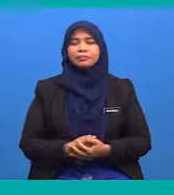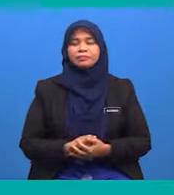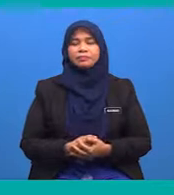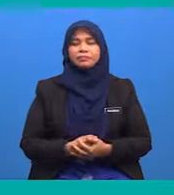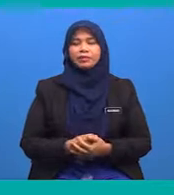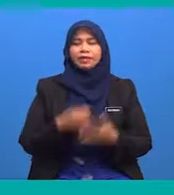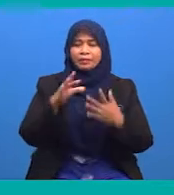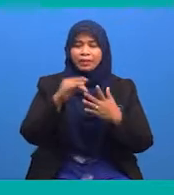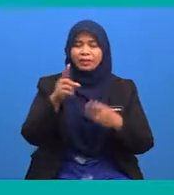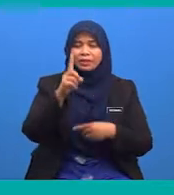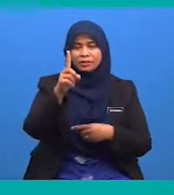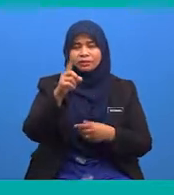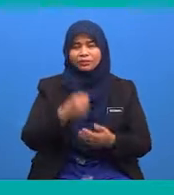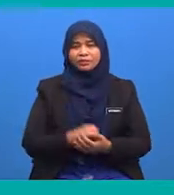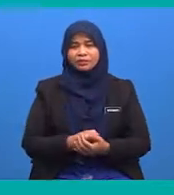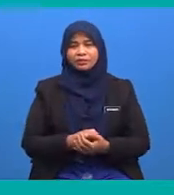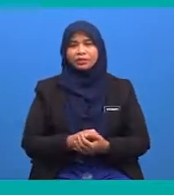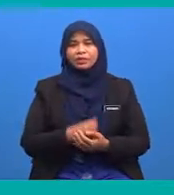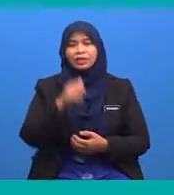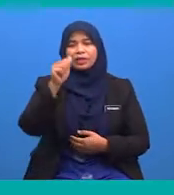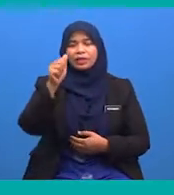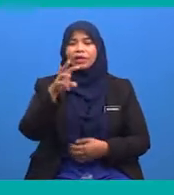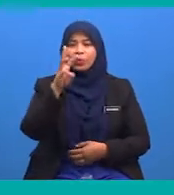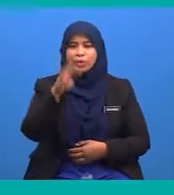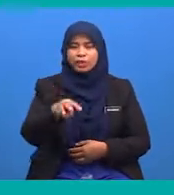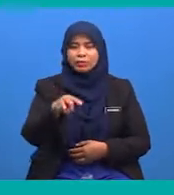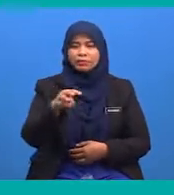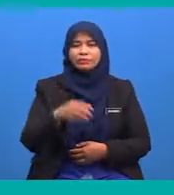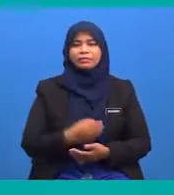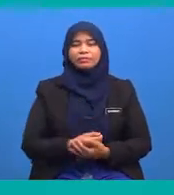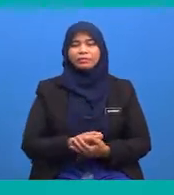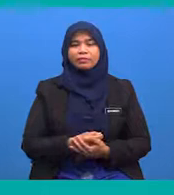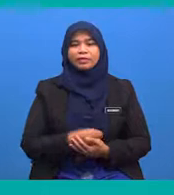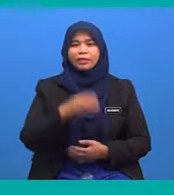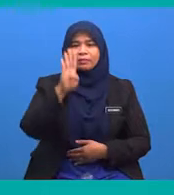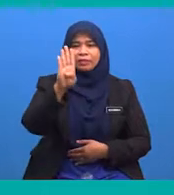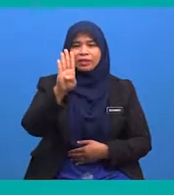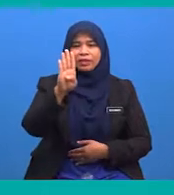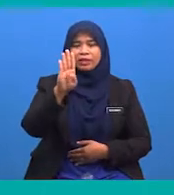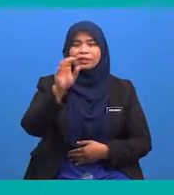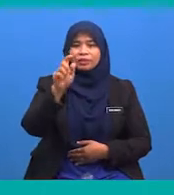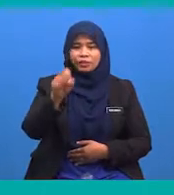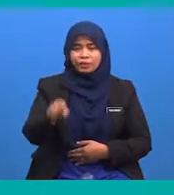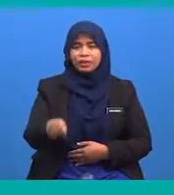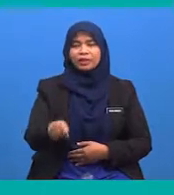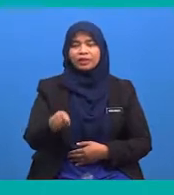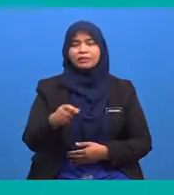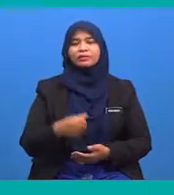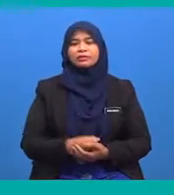anda. Pilihan yang pertama, A, wajib. B,